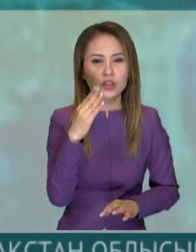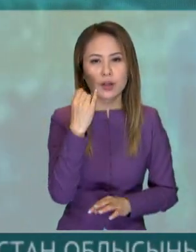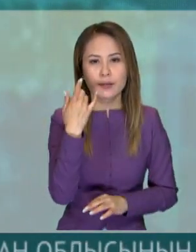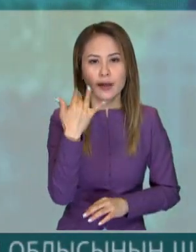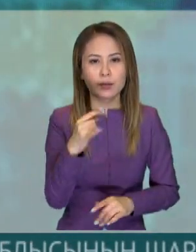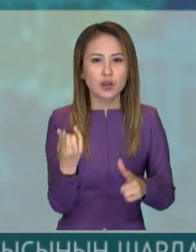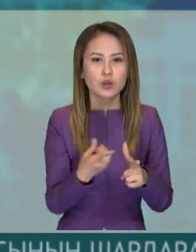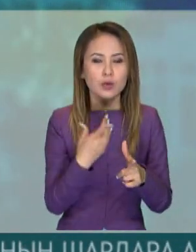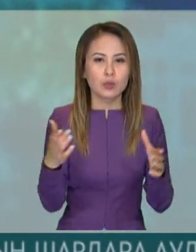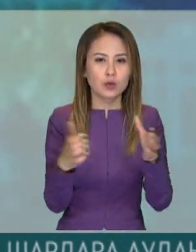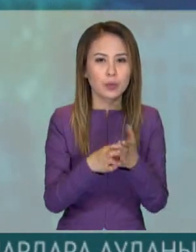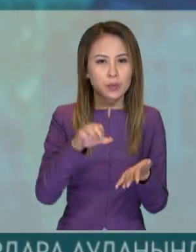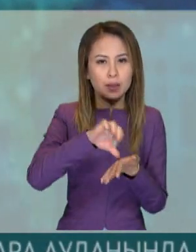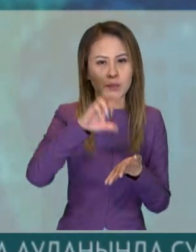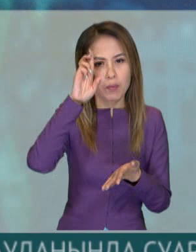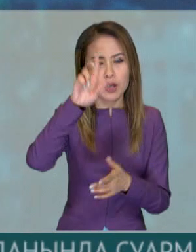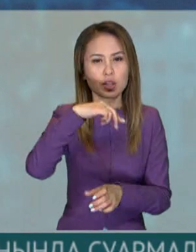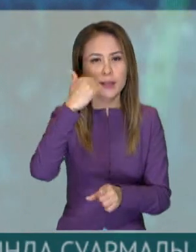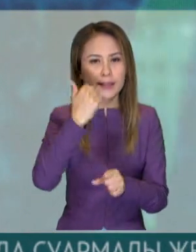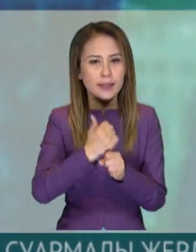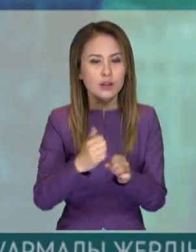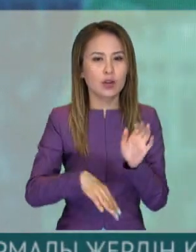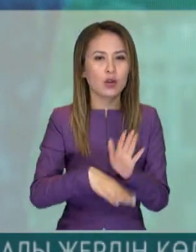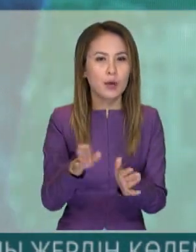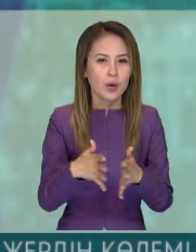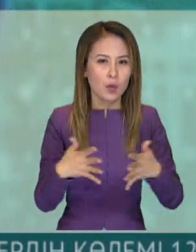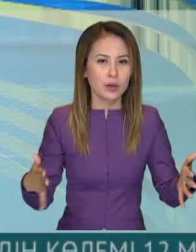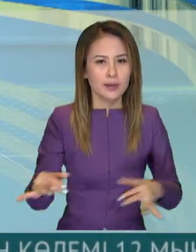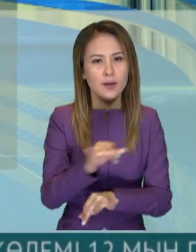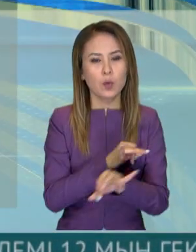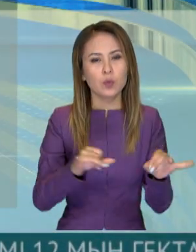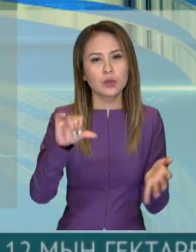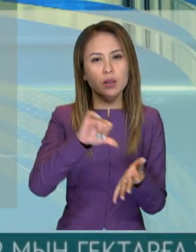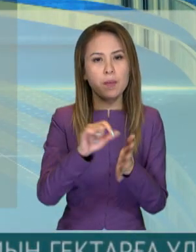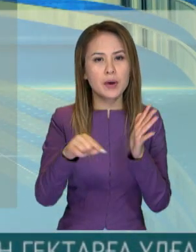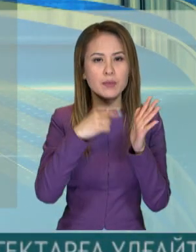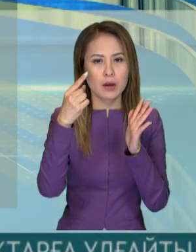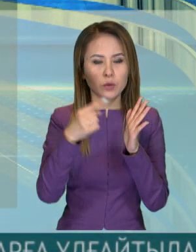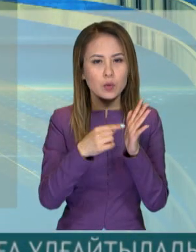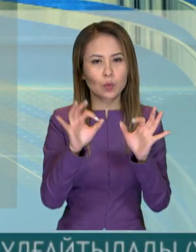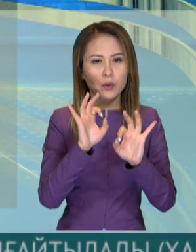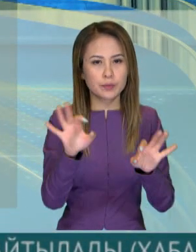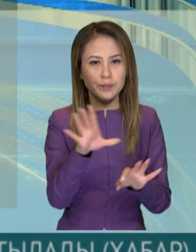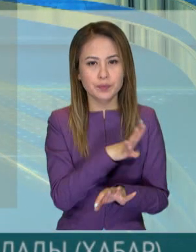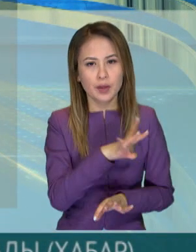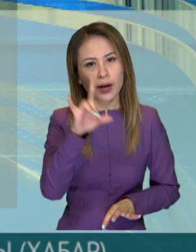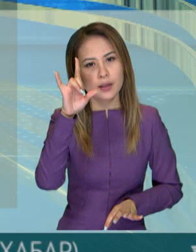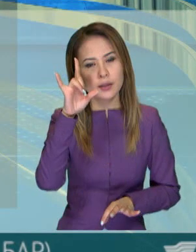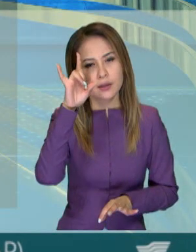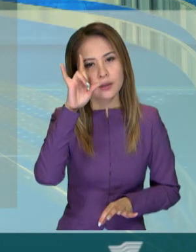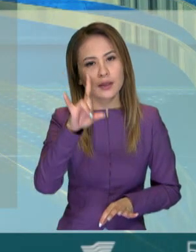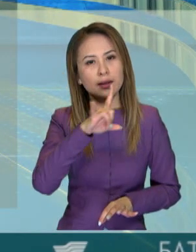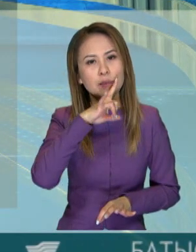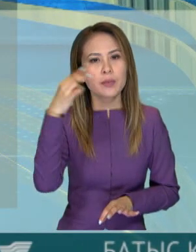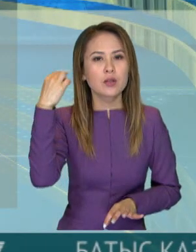Назарбаевтың Шанхай ынтымақтастық ұйымына мүше мемлекеттер басшыларының кеңейтілген құрамдағы отырысында көтерген бастамаларына тоқталған. Шетелдік